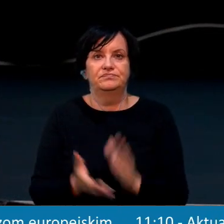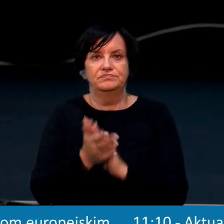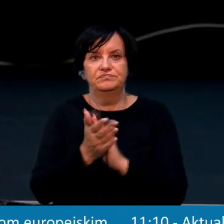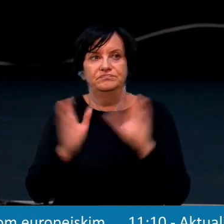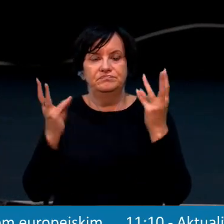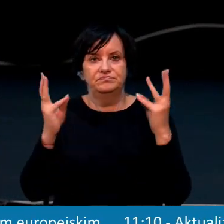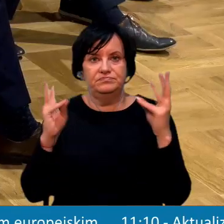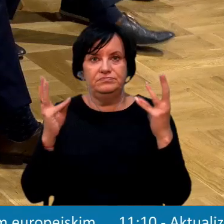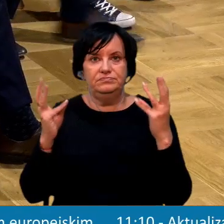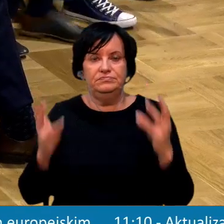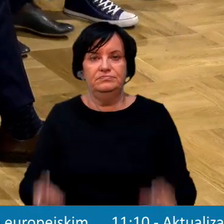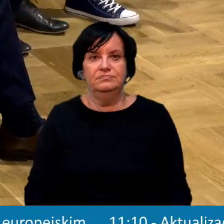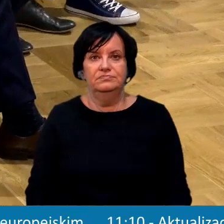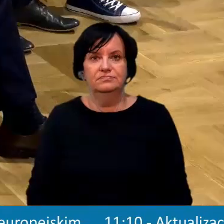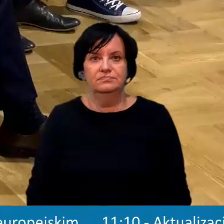bardzo.